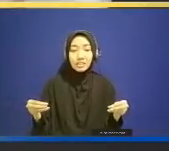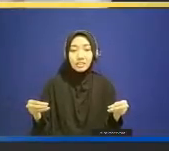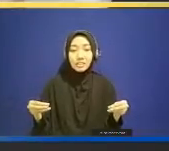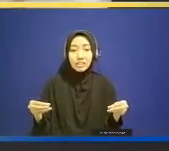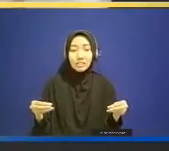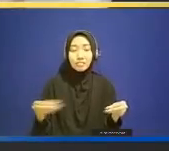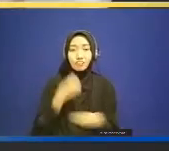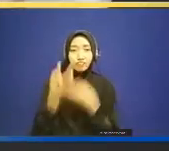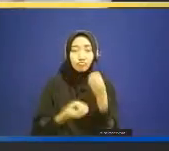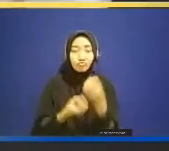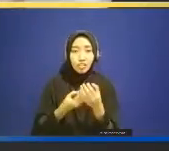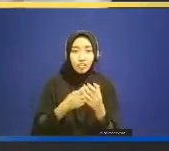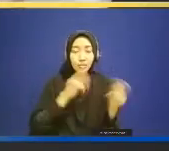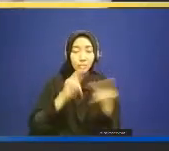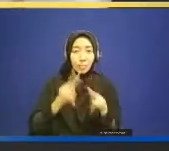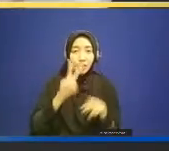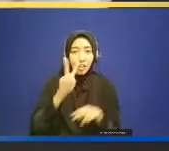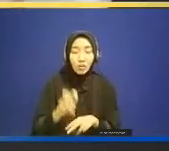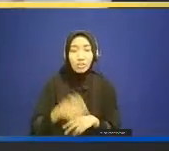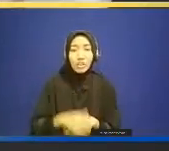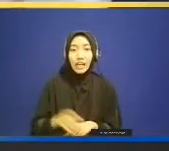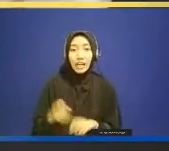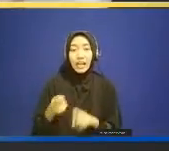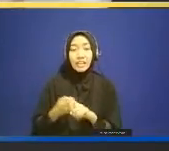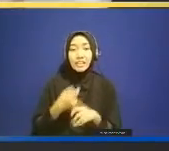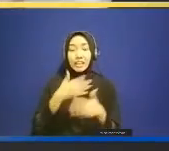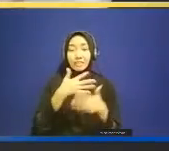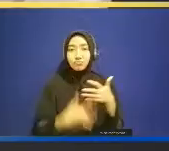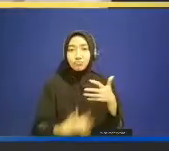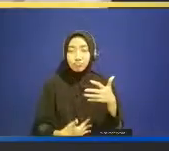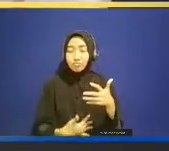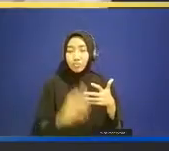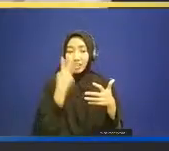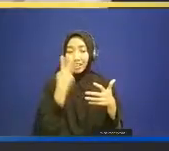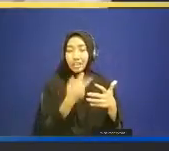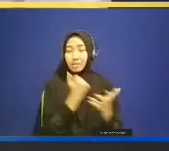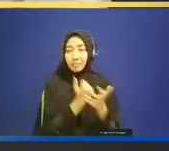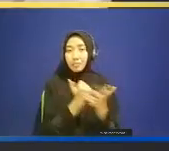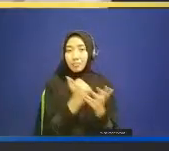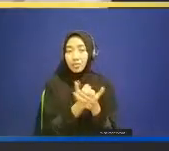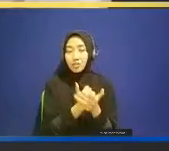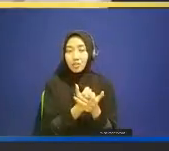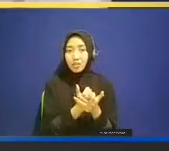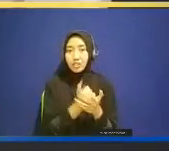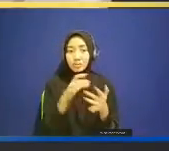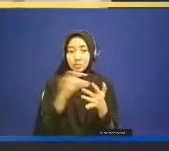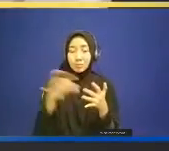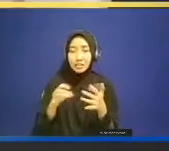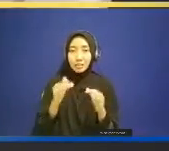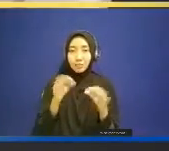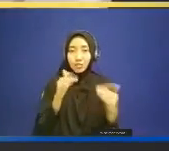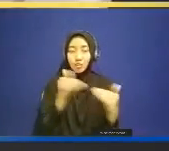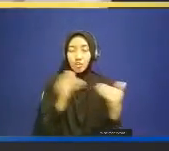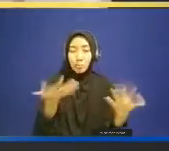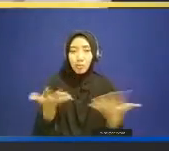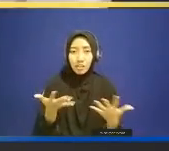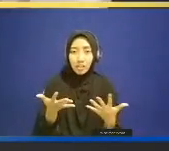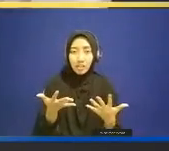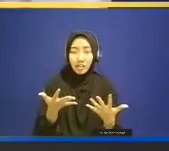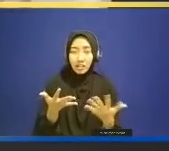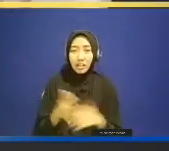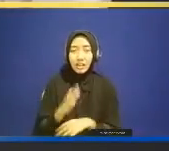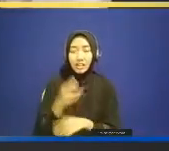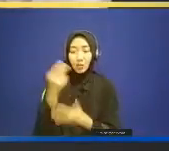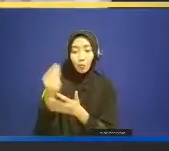diinfus lagi Kemudian juga dari segi text.itu dilihat mana yang betul-betul selektif atau enggak sehingga namanya